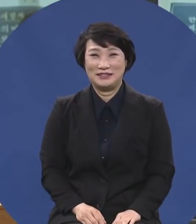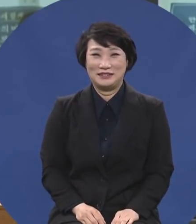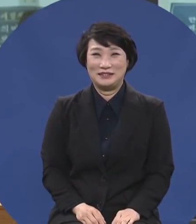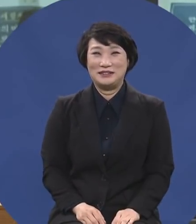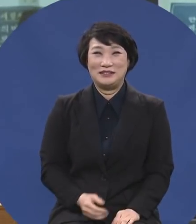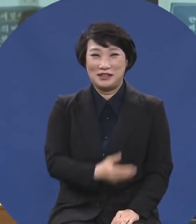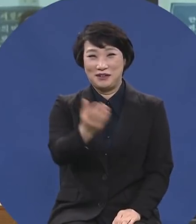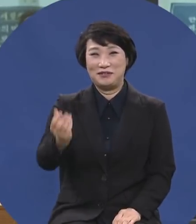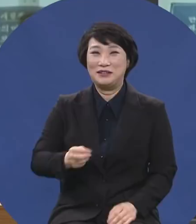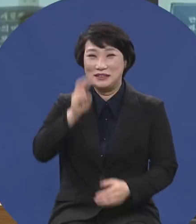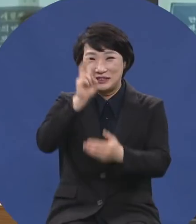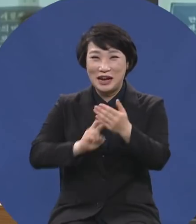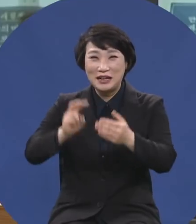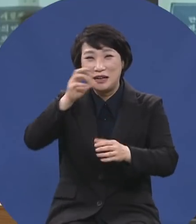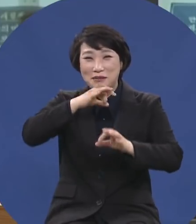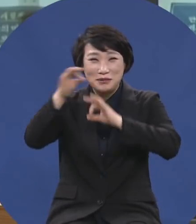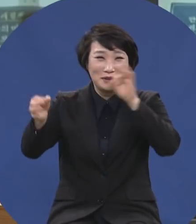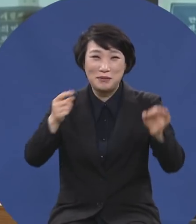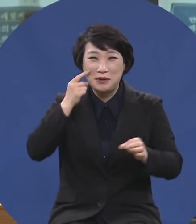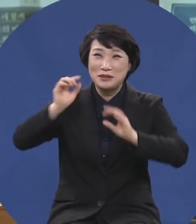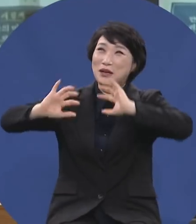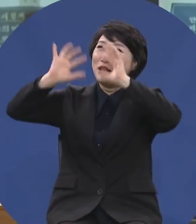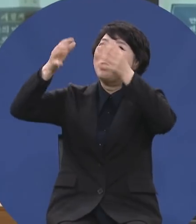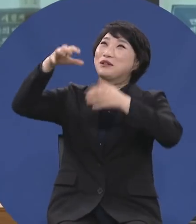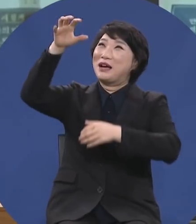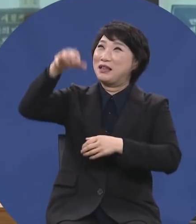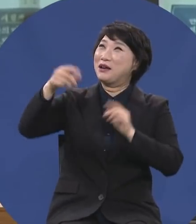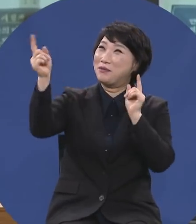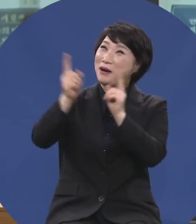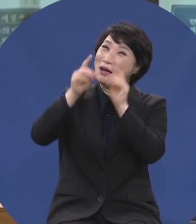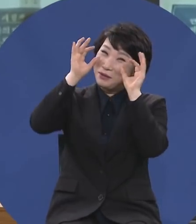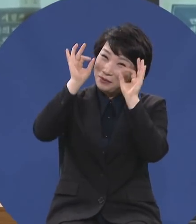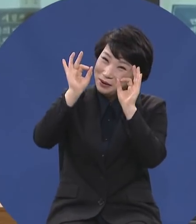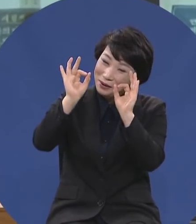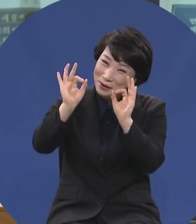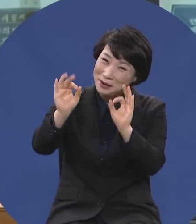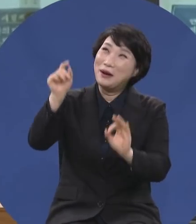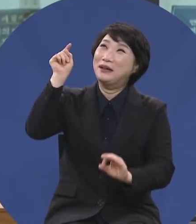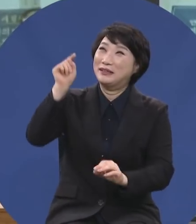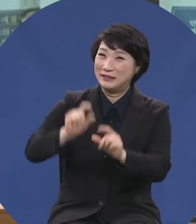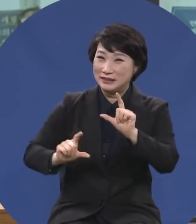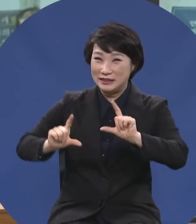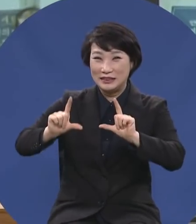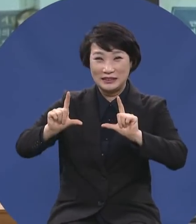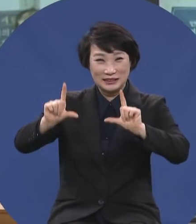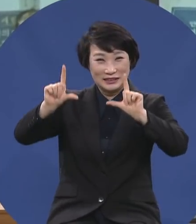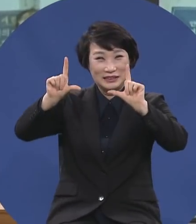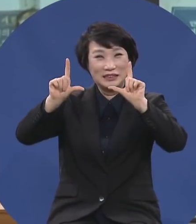천국에서 만나보자.